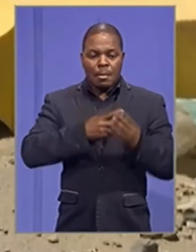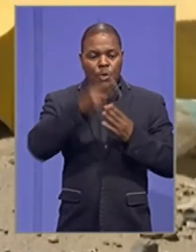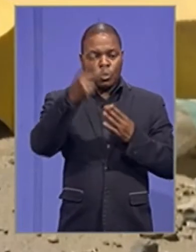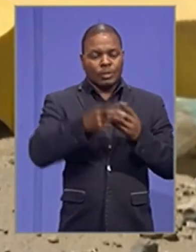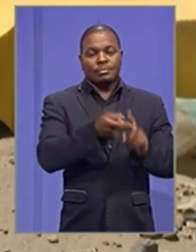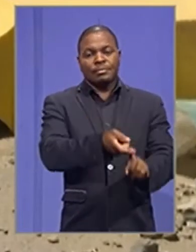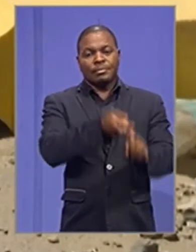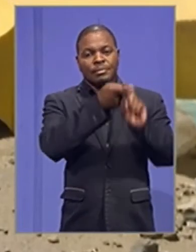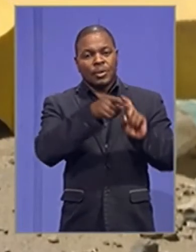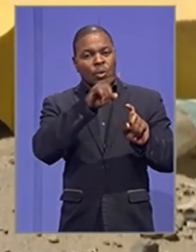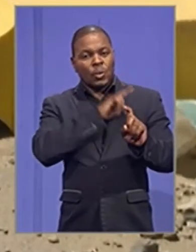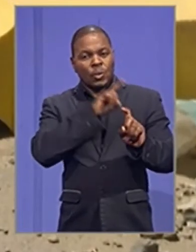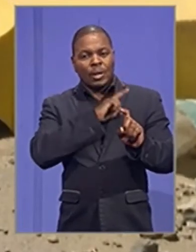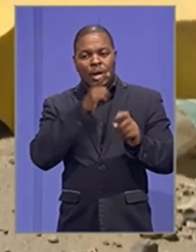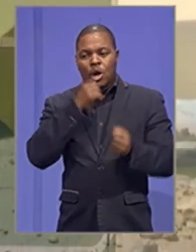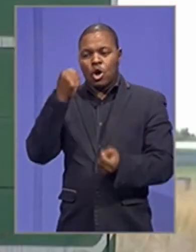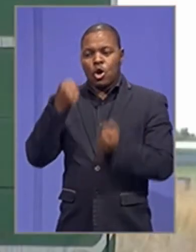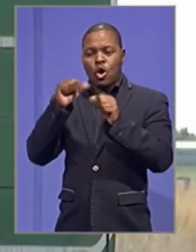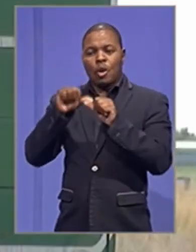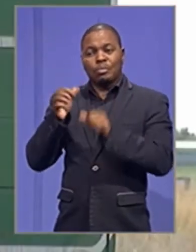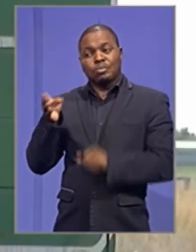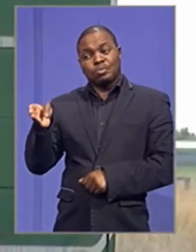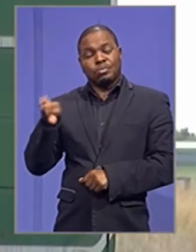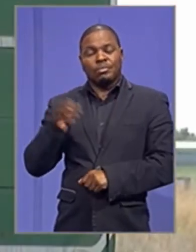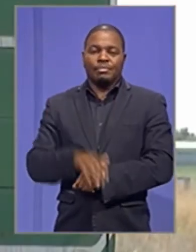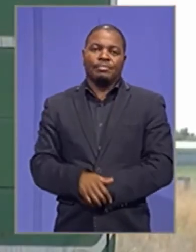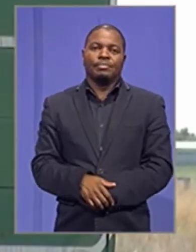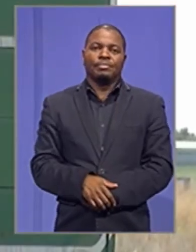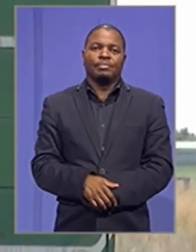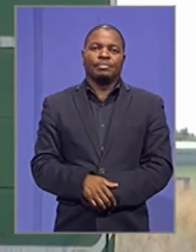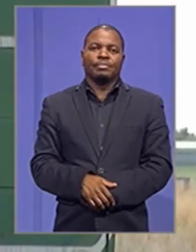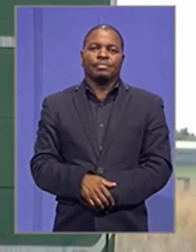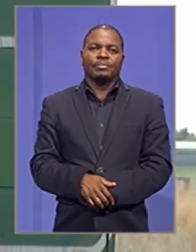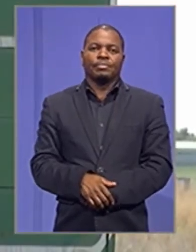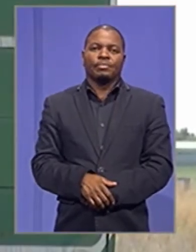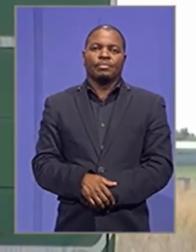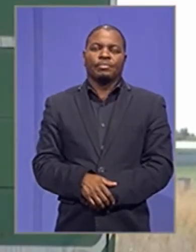go na le tshepedišo ya kgoro ya tsheko. Ke Ishmael Modiba ka Bloemfontein.